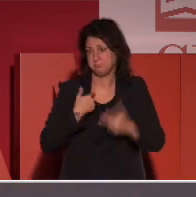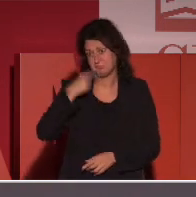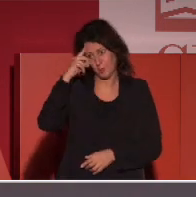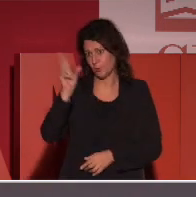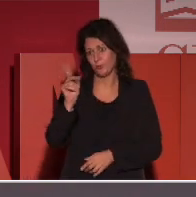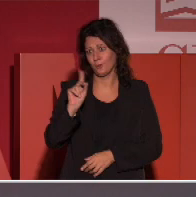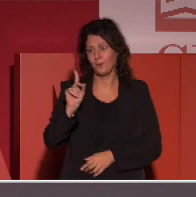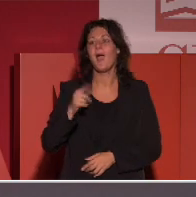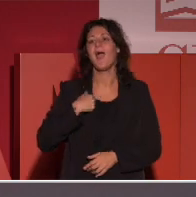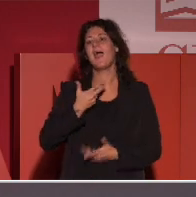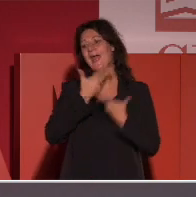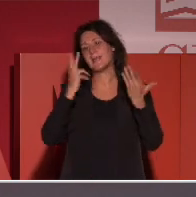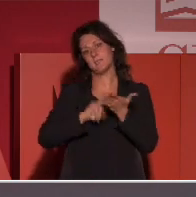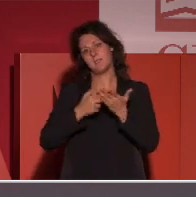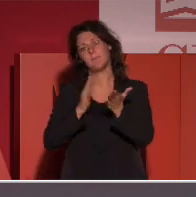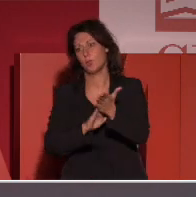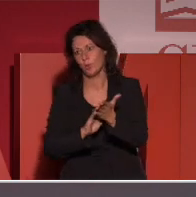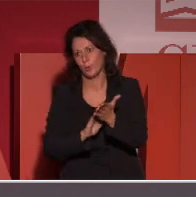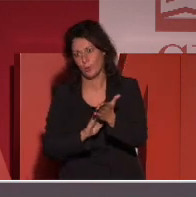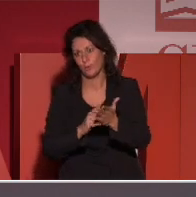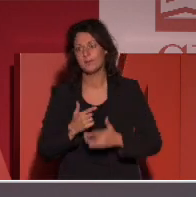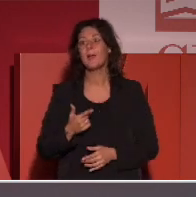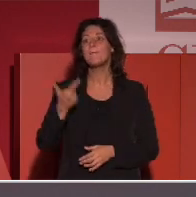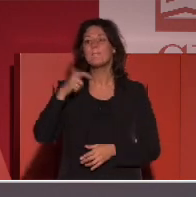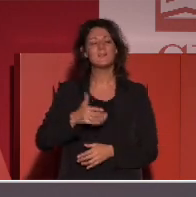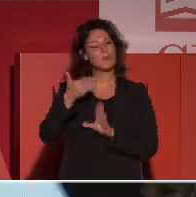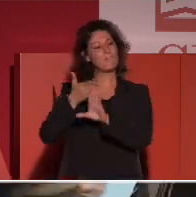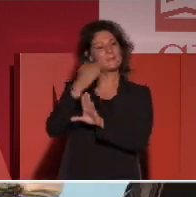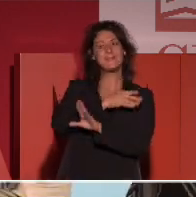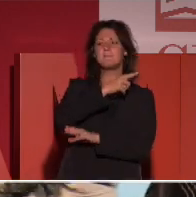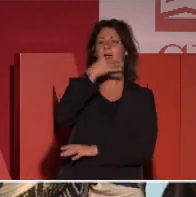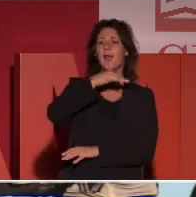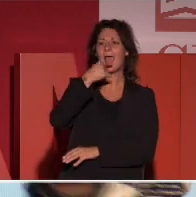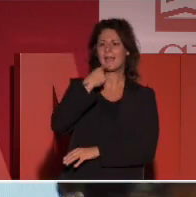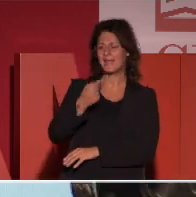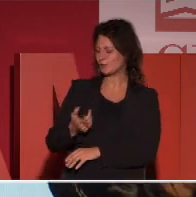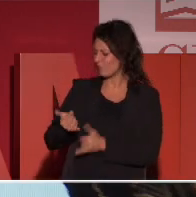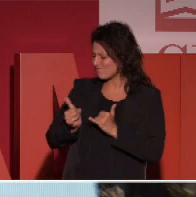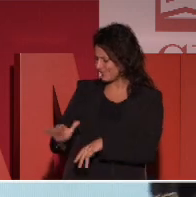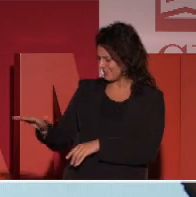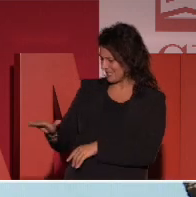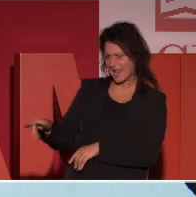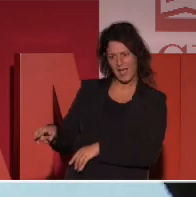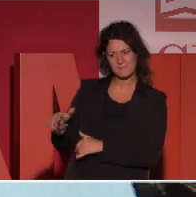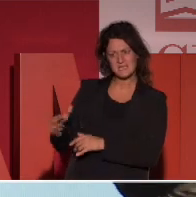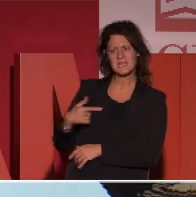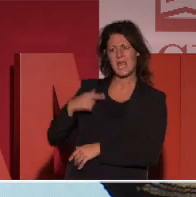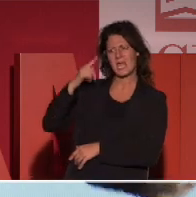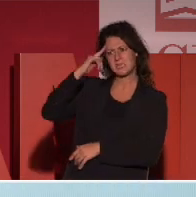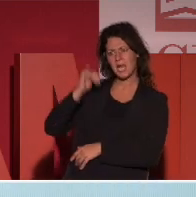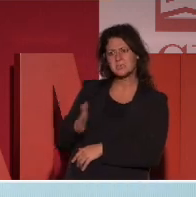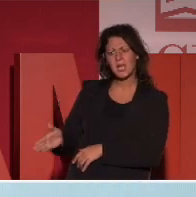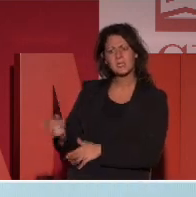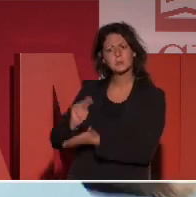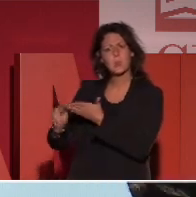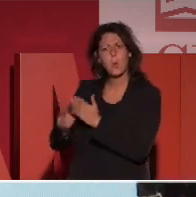affatto l'intervento fantastico io capisco che sua figlia sofia sofia sia un genio assoluto perché non solo difende il babbo e